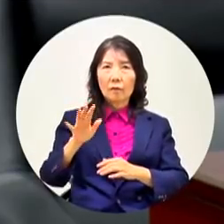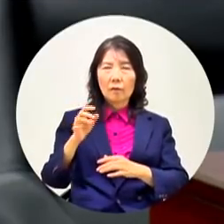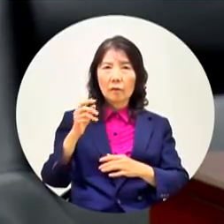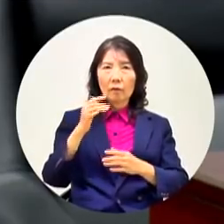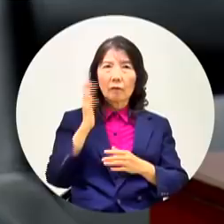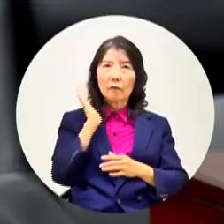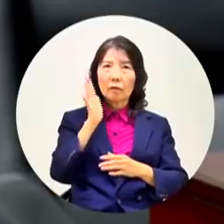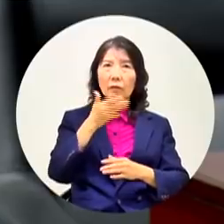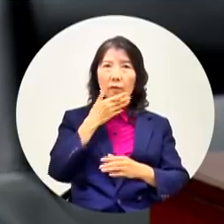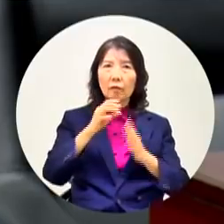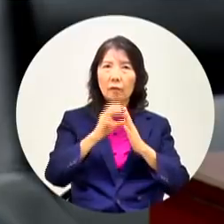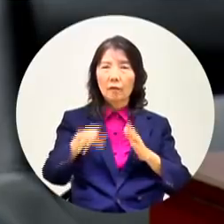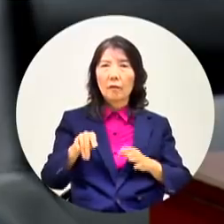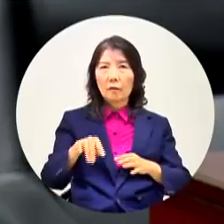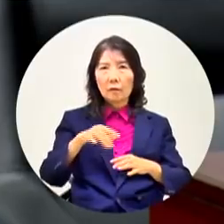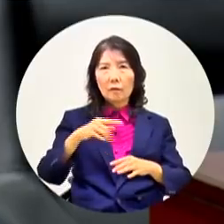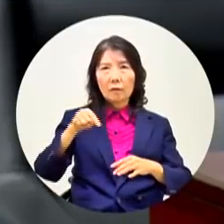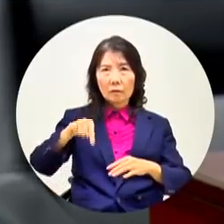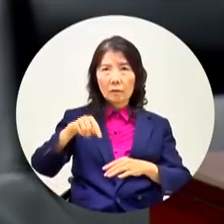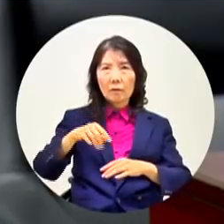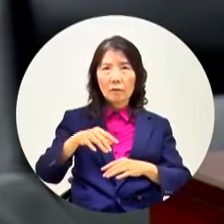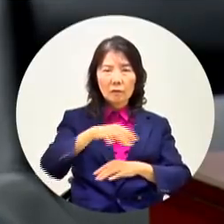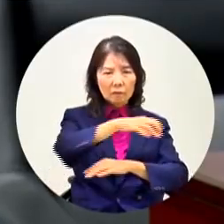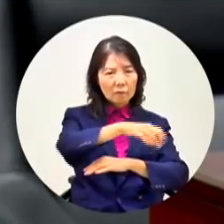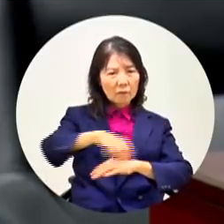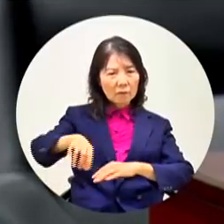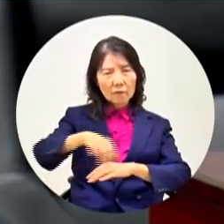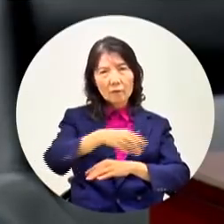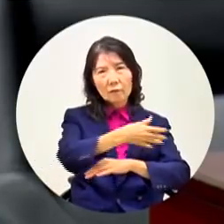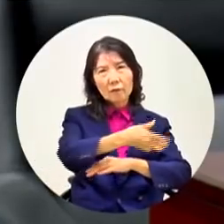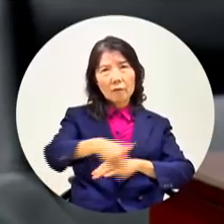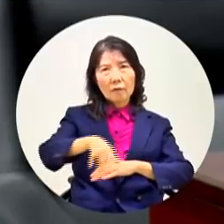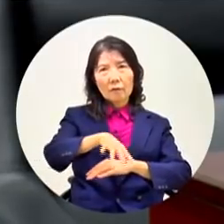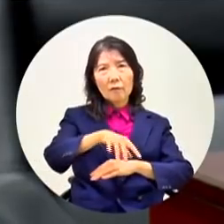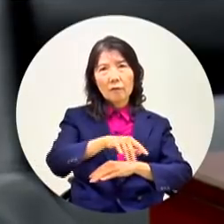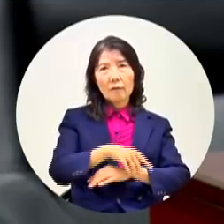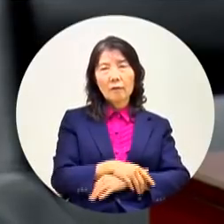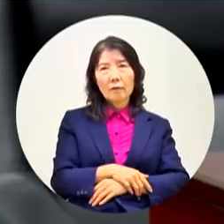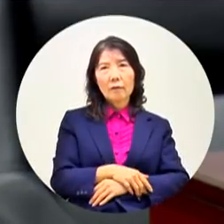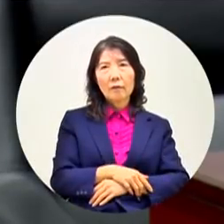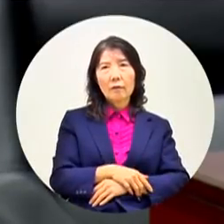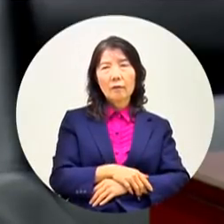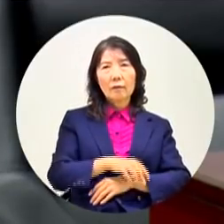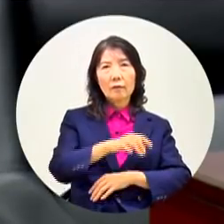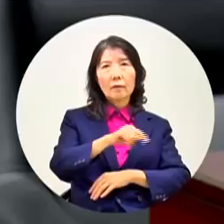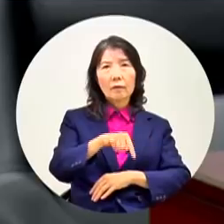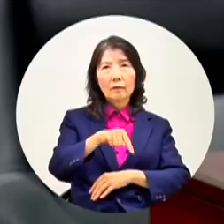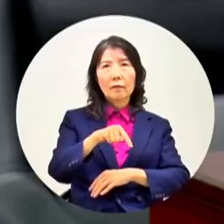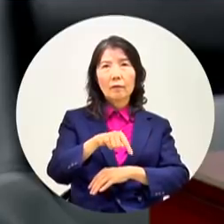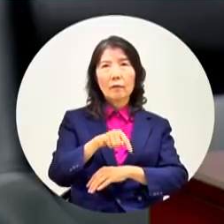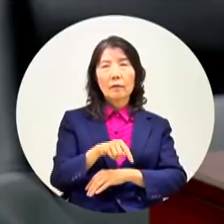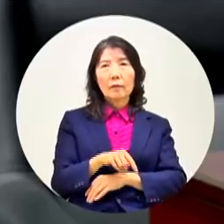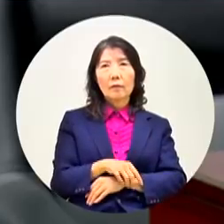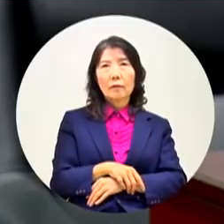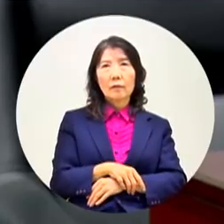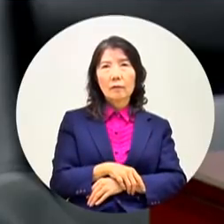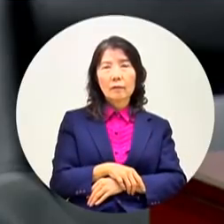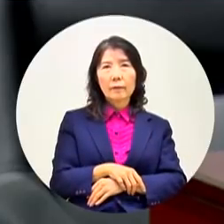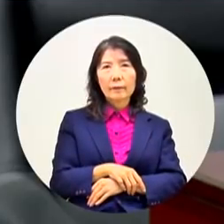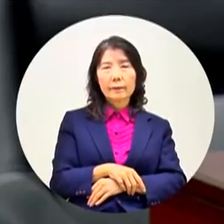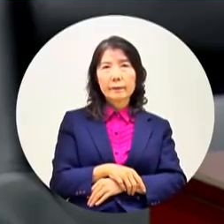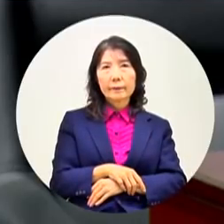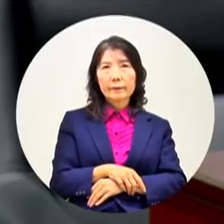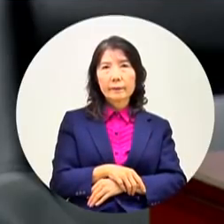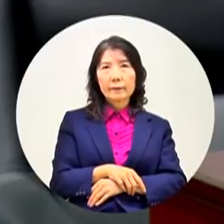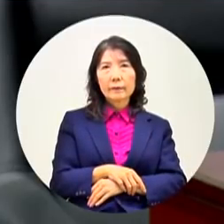沟啊，咱的形容吼，来讲，即马吼，这里咱的